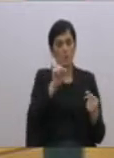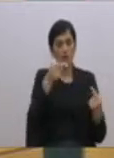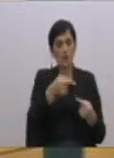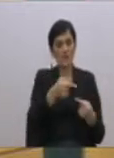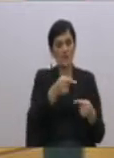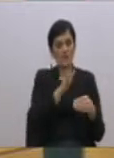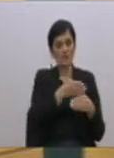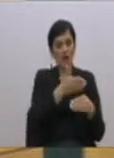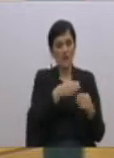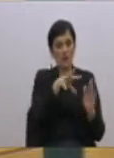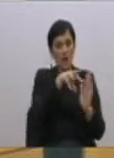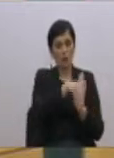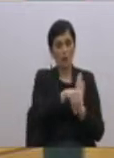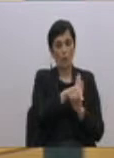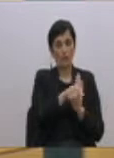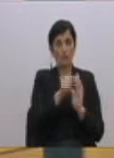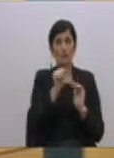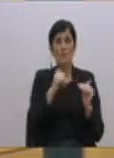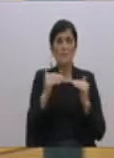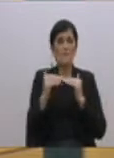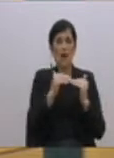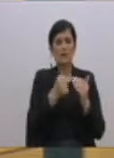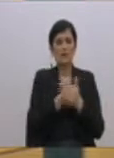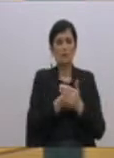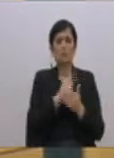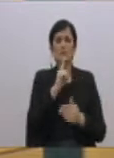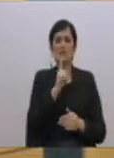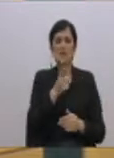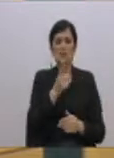დანაყოფში, მაგრამ ეს შეიძლება მოხდეს მაქსიმუმ წელიწადში 4-ჯერ.